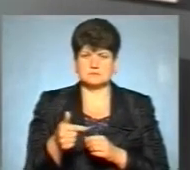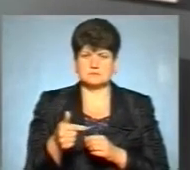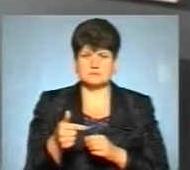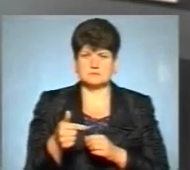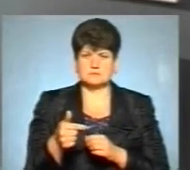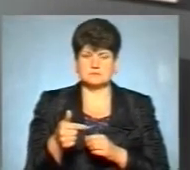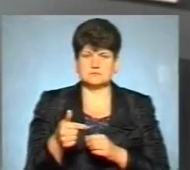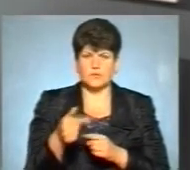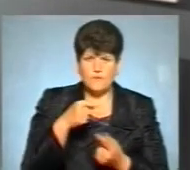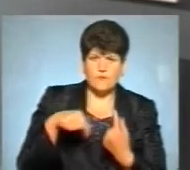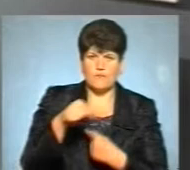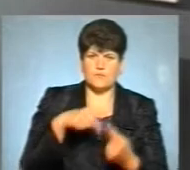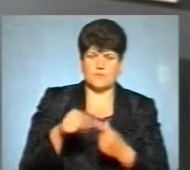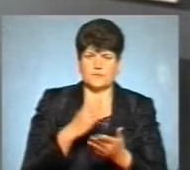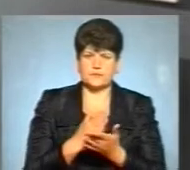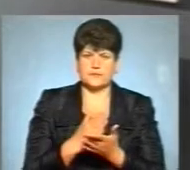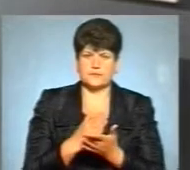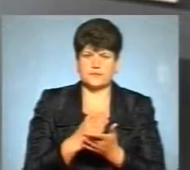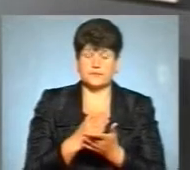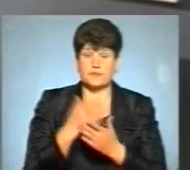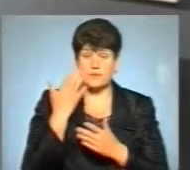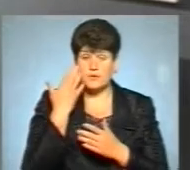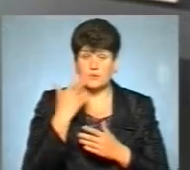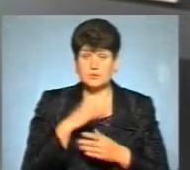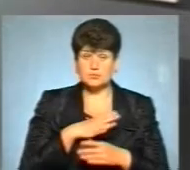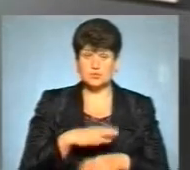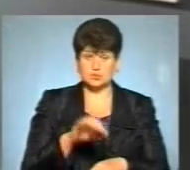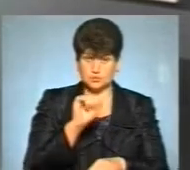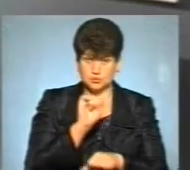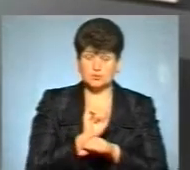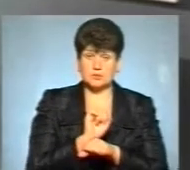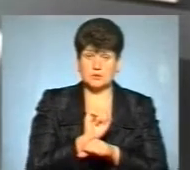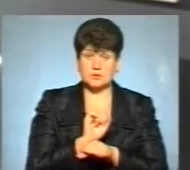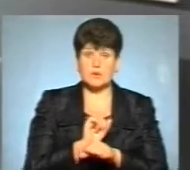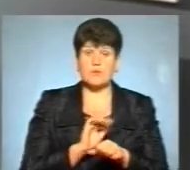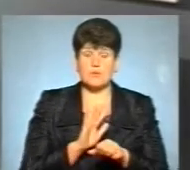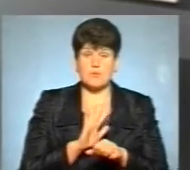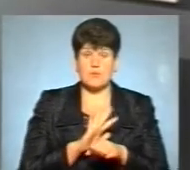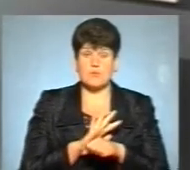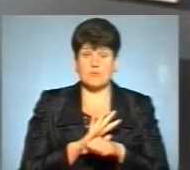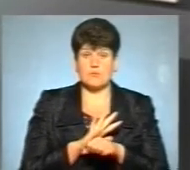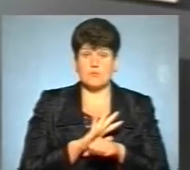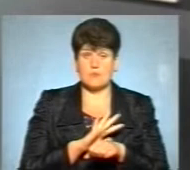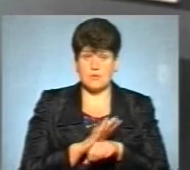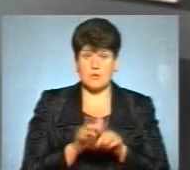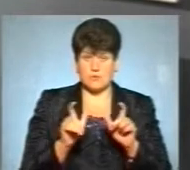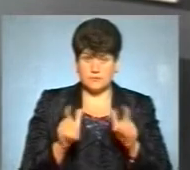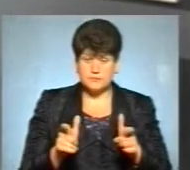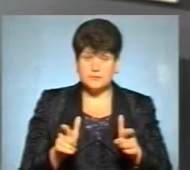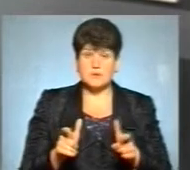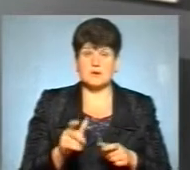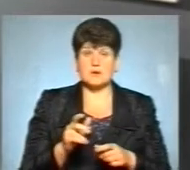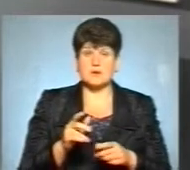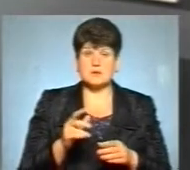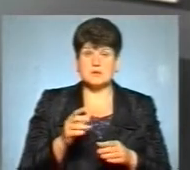1 мільярд гривень в обороті. Тобто, коли була призупинка коронавірусу, коли була пандемія, відповідно, салони краси були